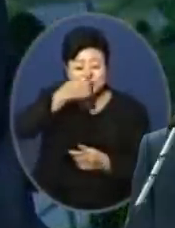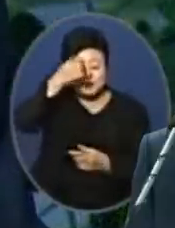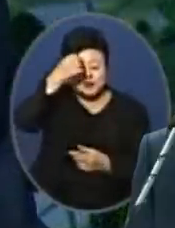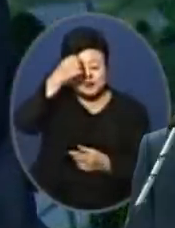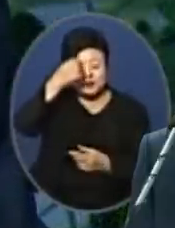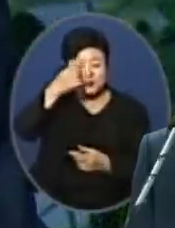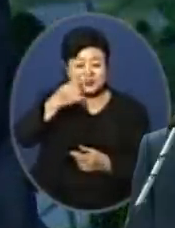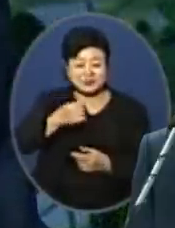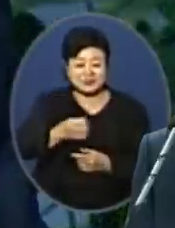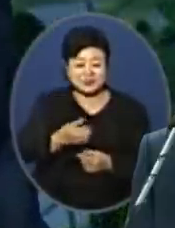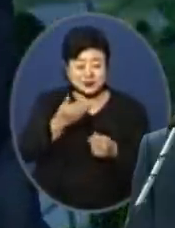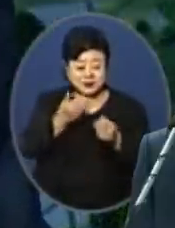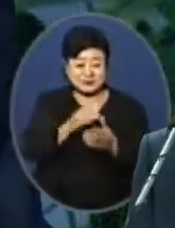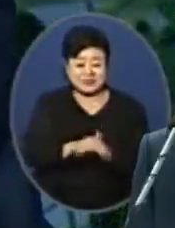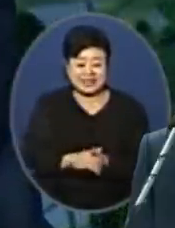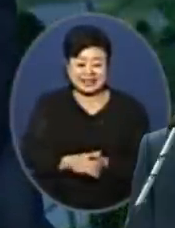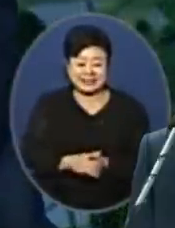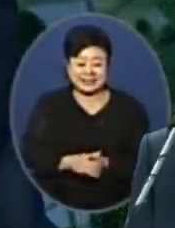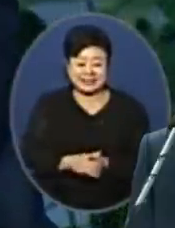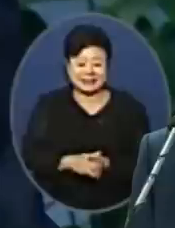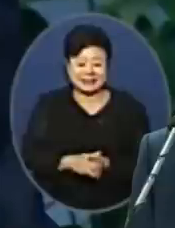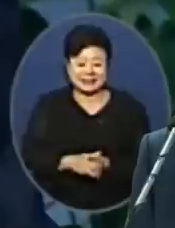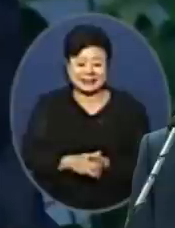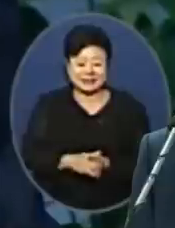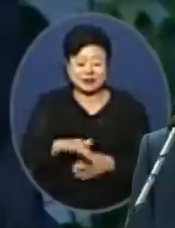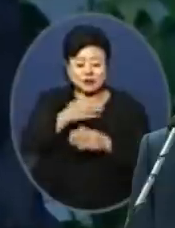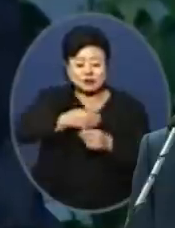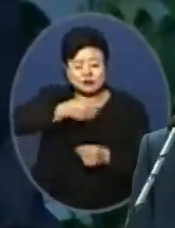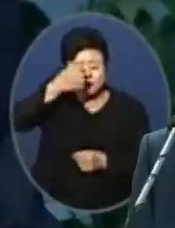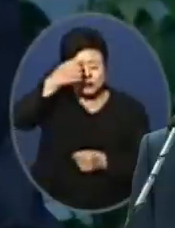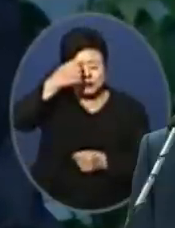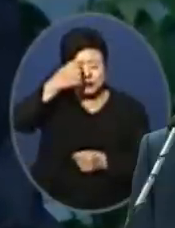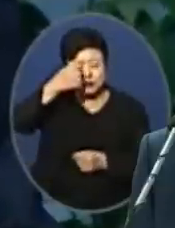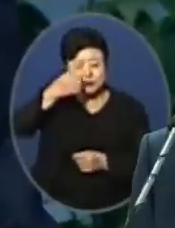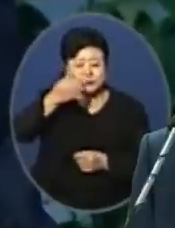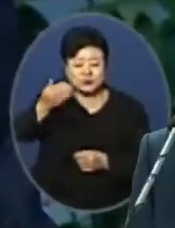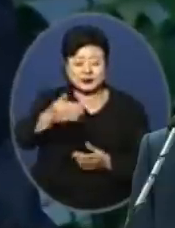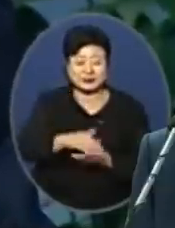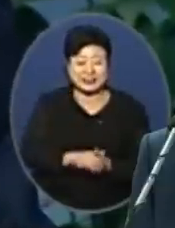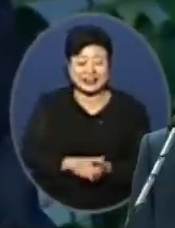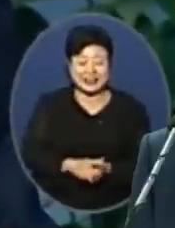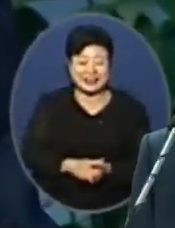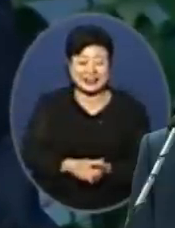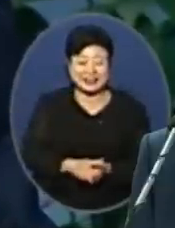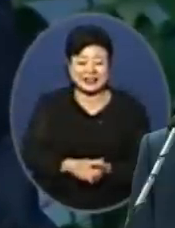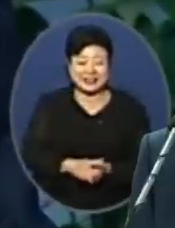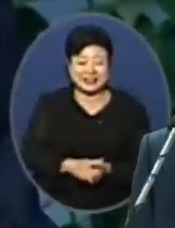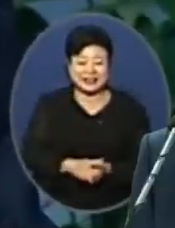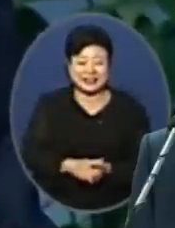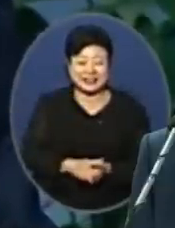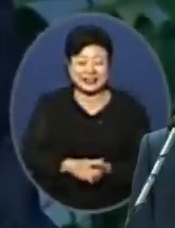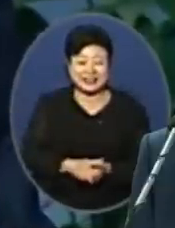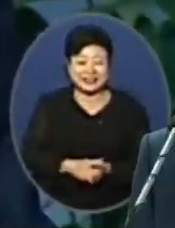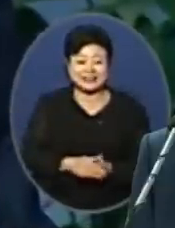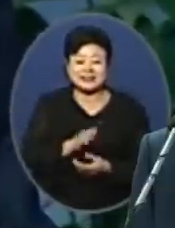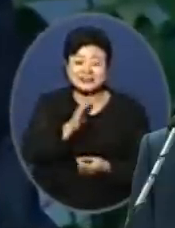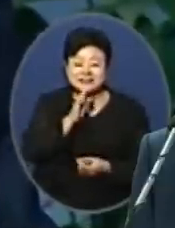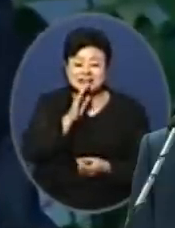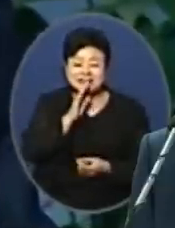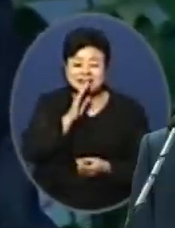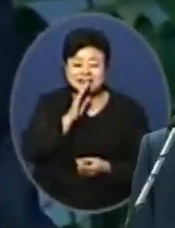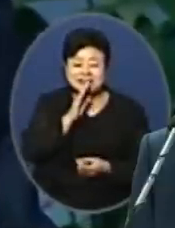꿈꾸는 본성을 주셨습니다. 모두 다 꿈을 꾸는 본성을 주셨어요. 더치 취이즈